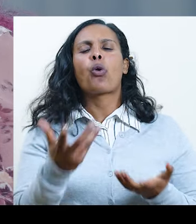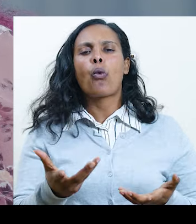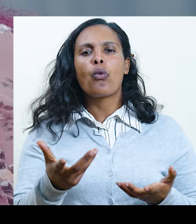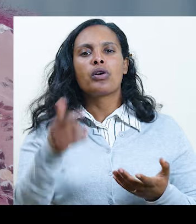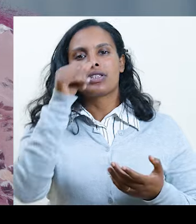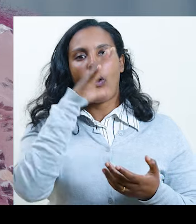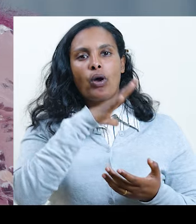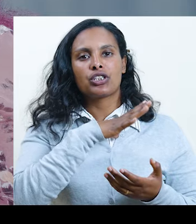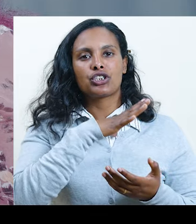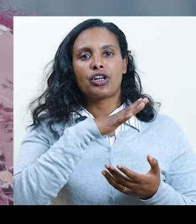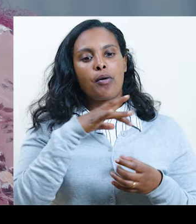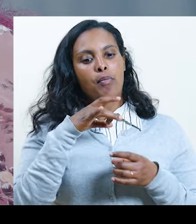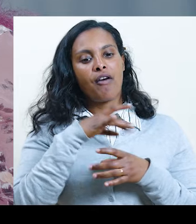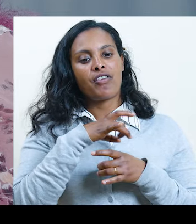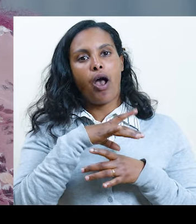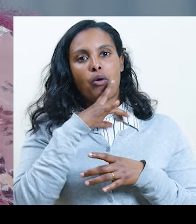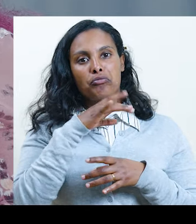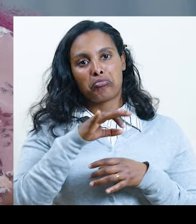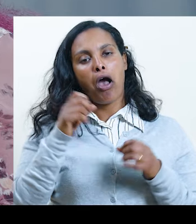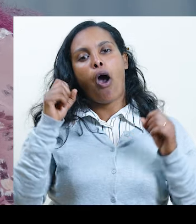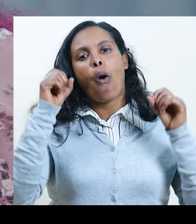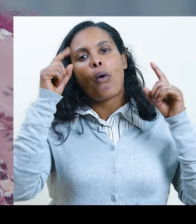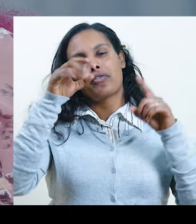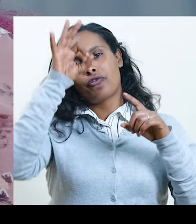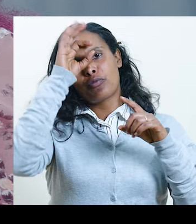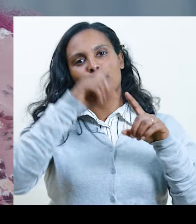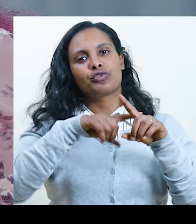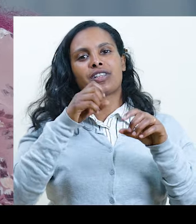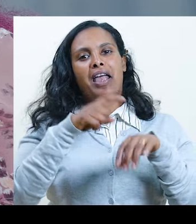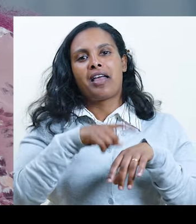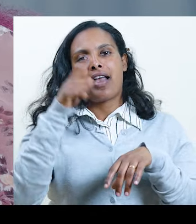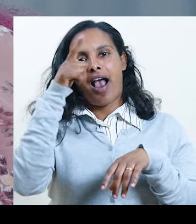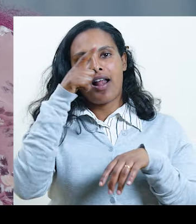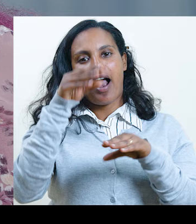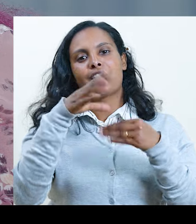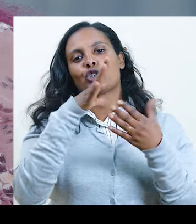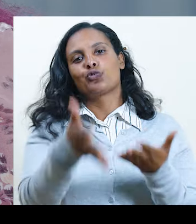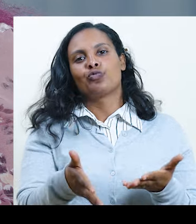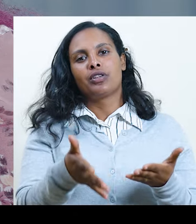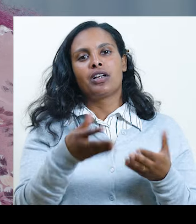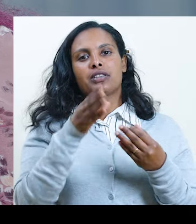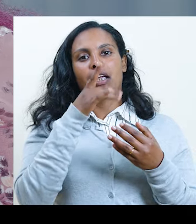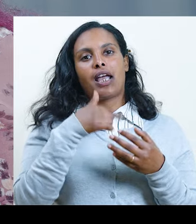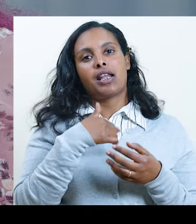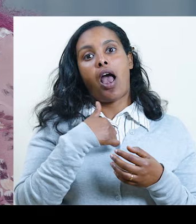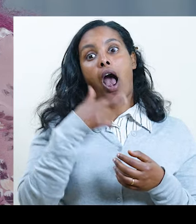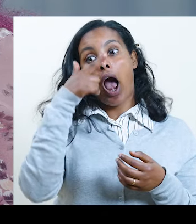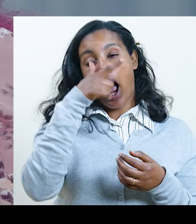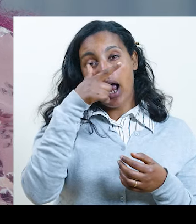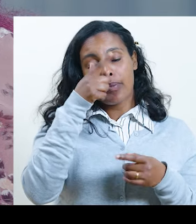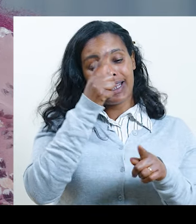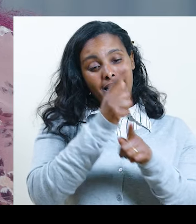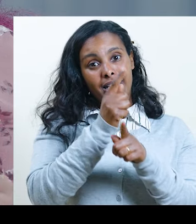ፐርፐዙ? ሰዎች በፍርሃት አዌርነሱ ስለሌላቸው አይለግሱም። ስለዚህ የማይለግሰው ምንድነው? የኔ